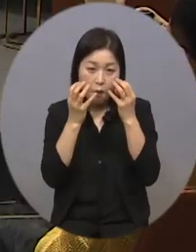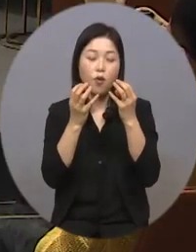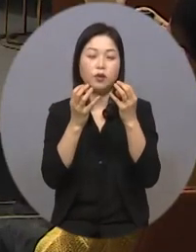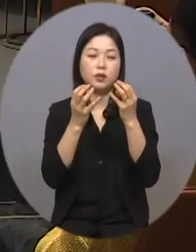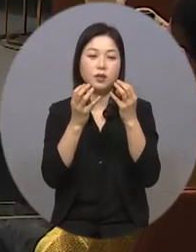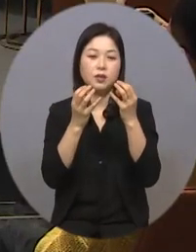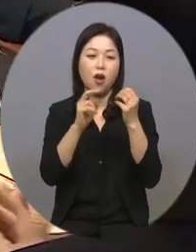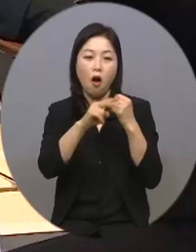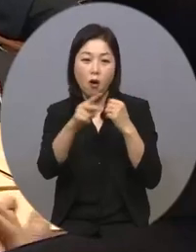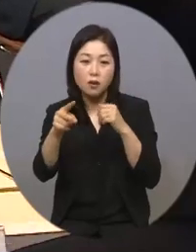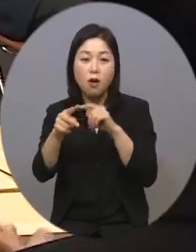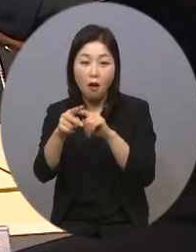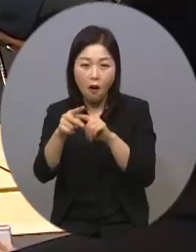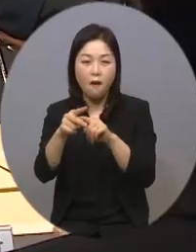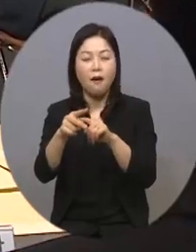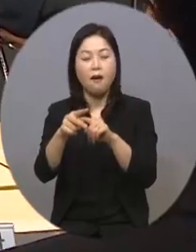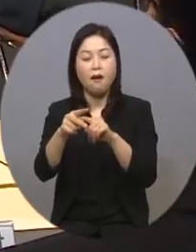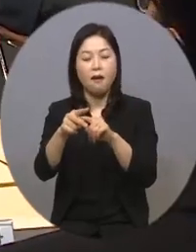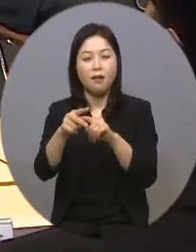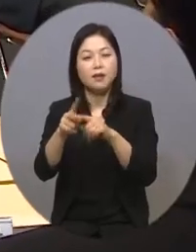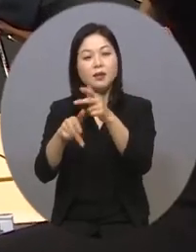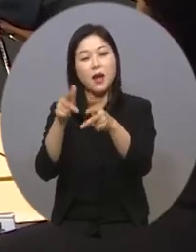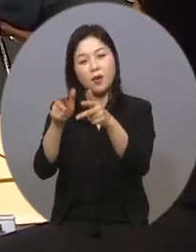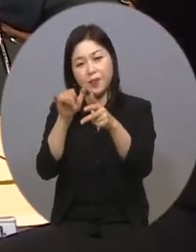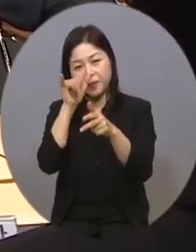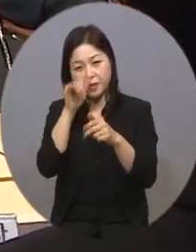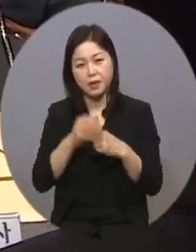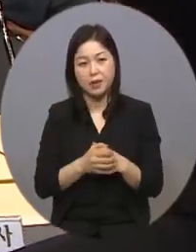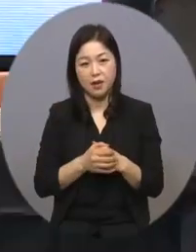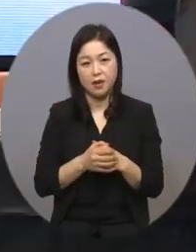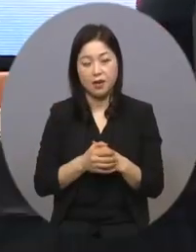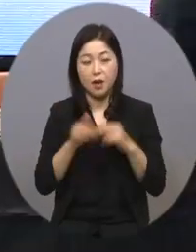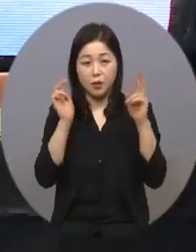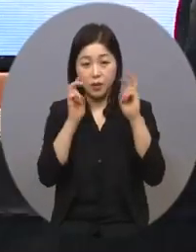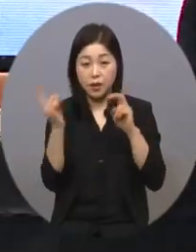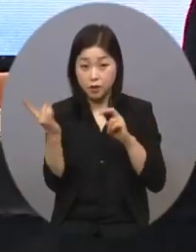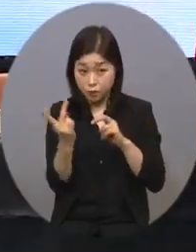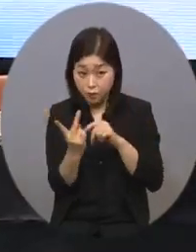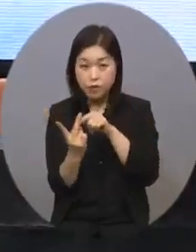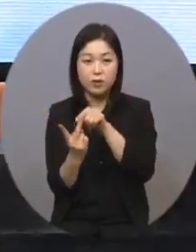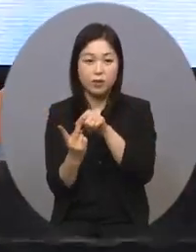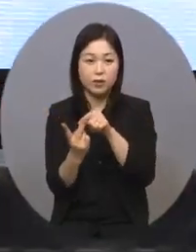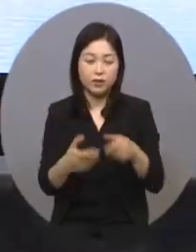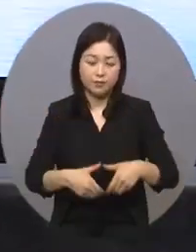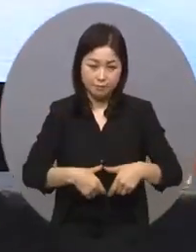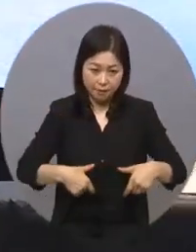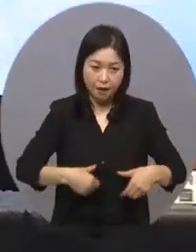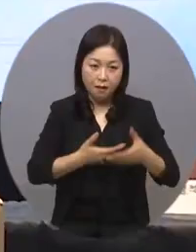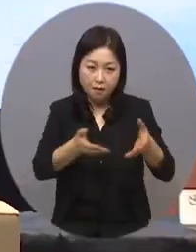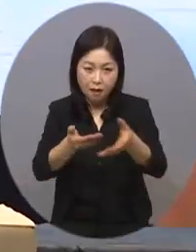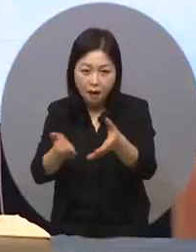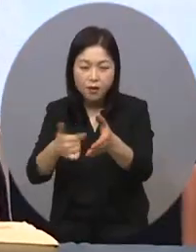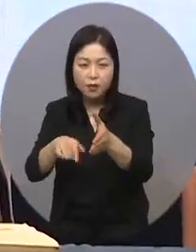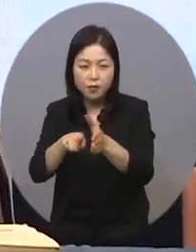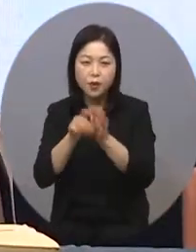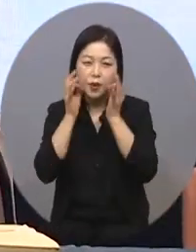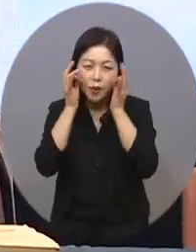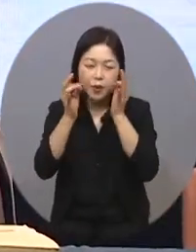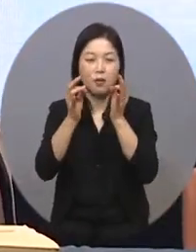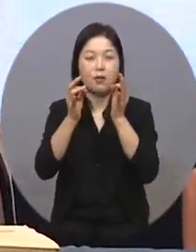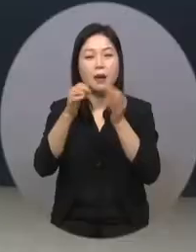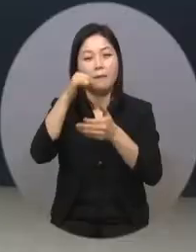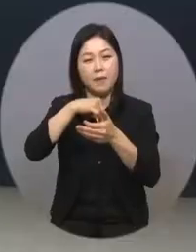있습니다 이날 기부에 나선 두 회사는 나눔과 페루를 위해 최선을 다하겠다는 의지를 드러냈습니다